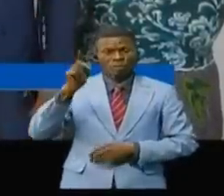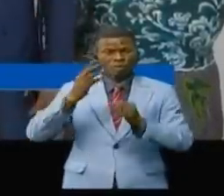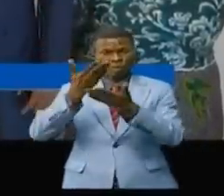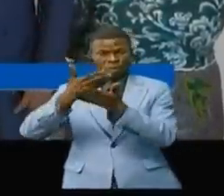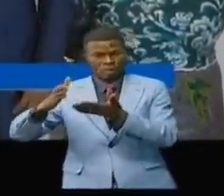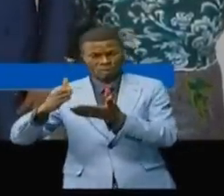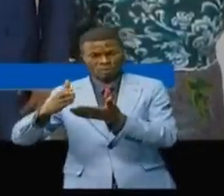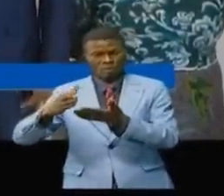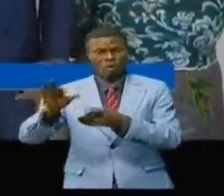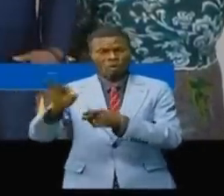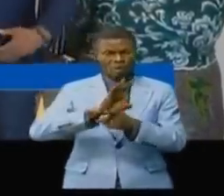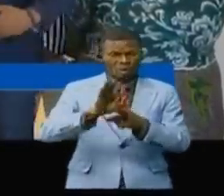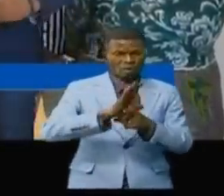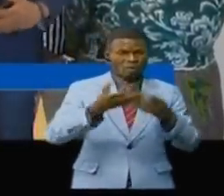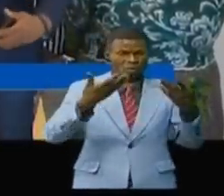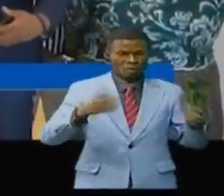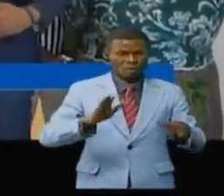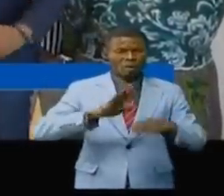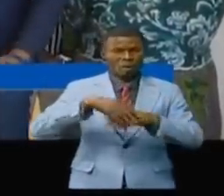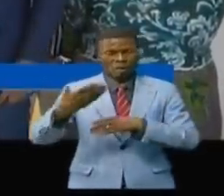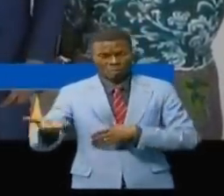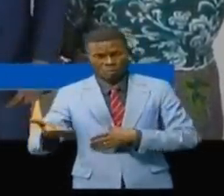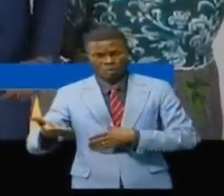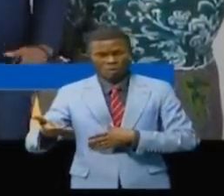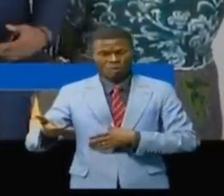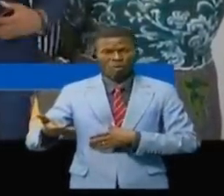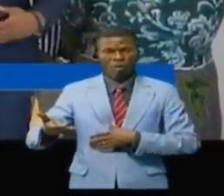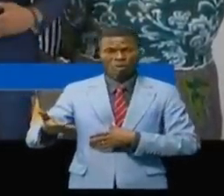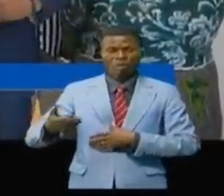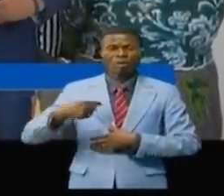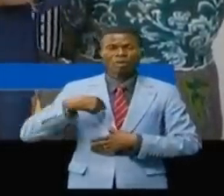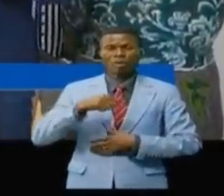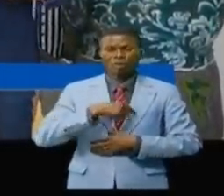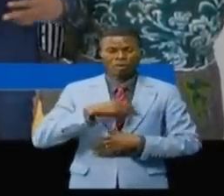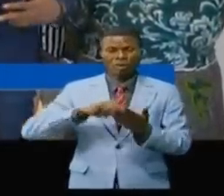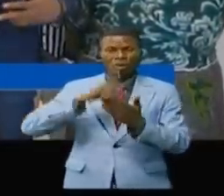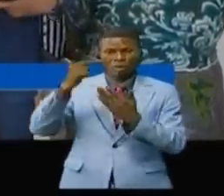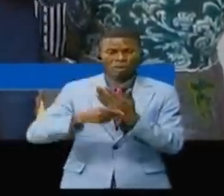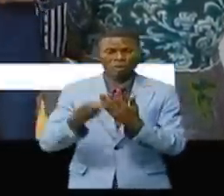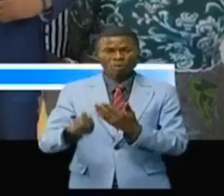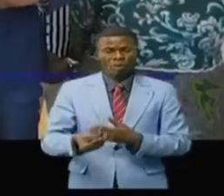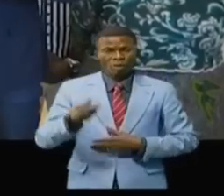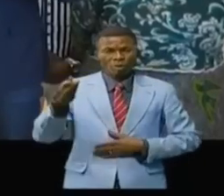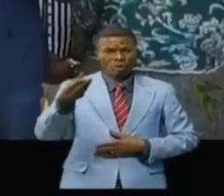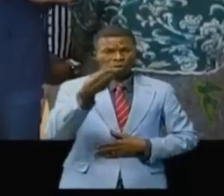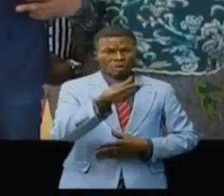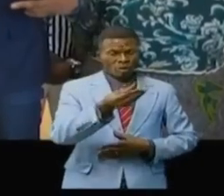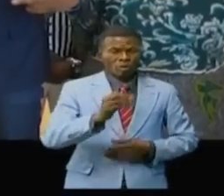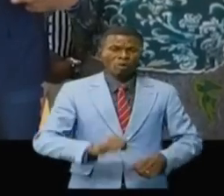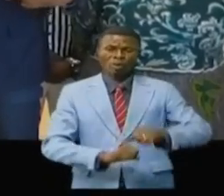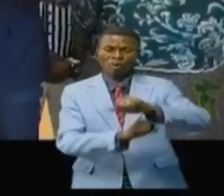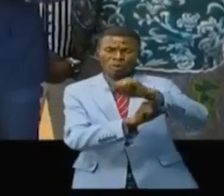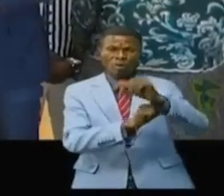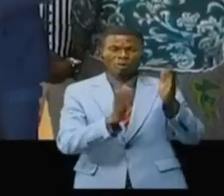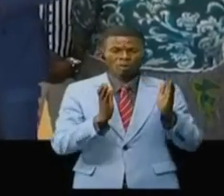qui consiste à la formation, suivra bien évidemment après ce que nous appelons un plan de financement, un plan